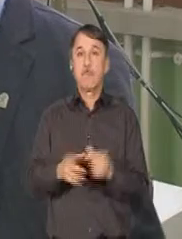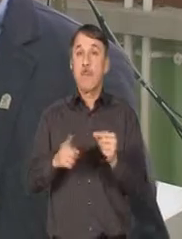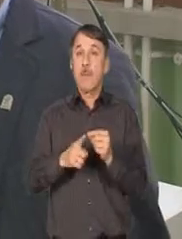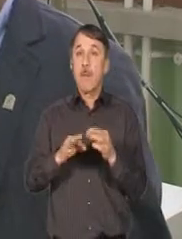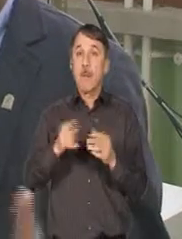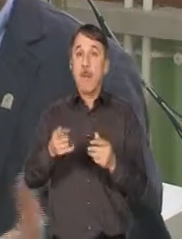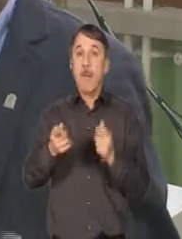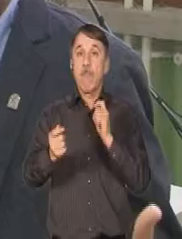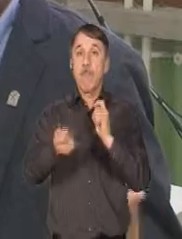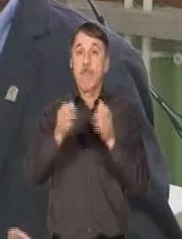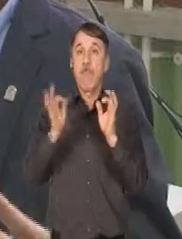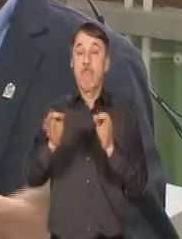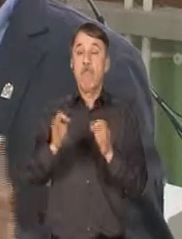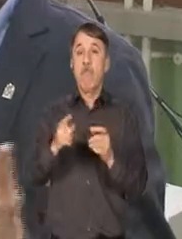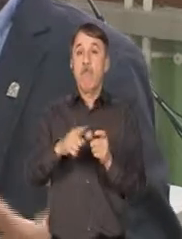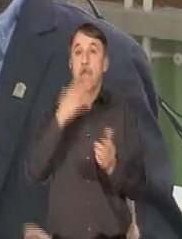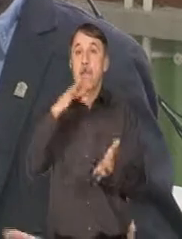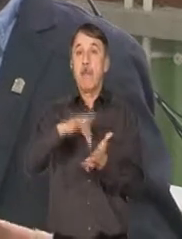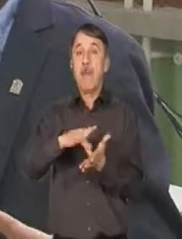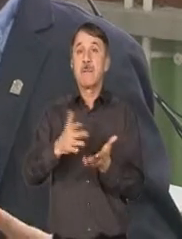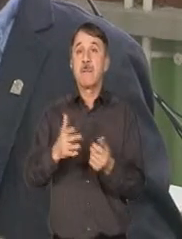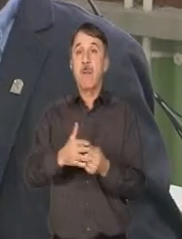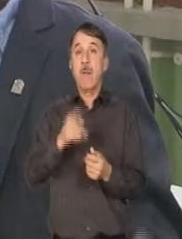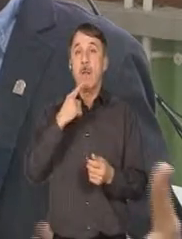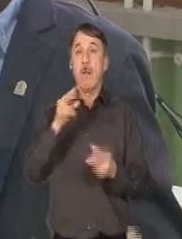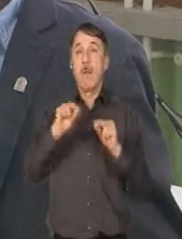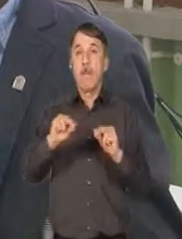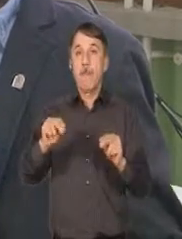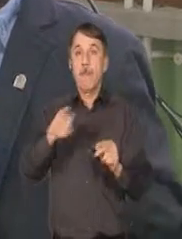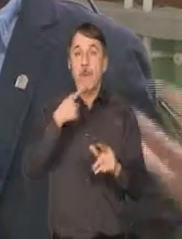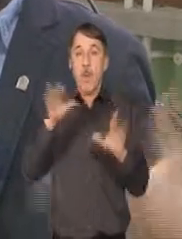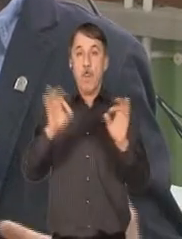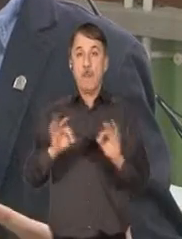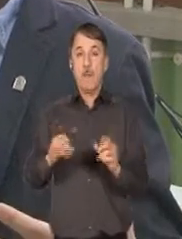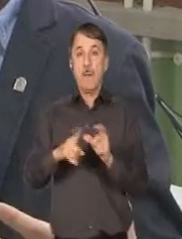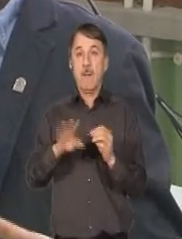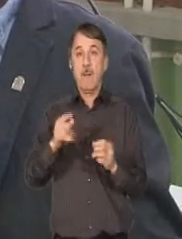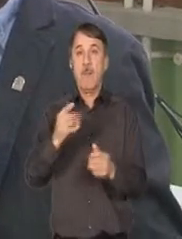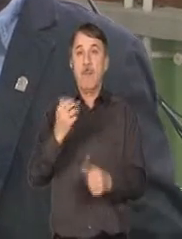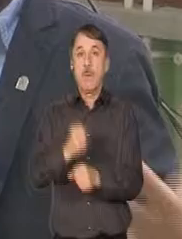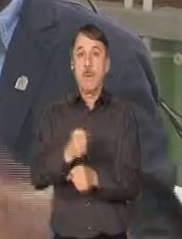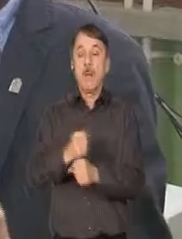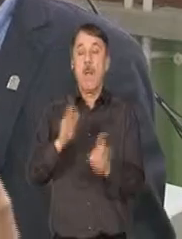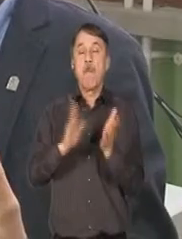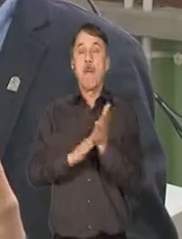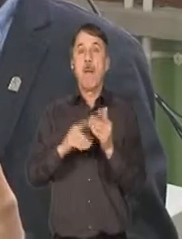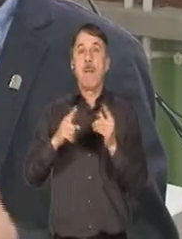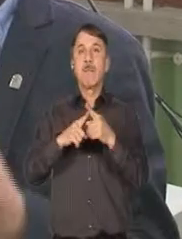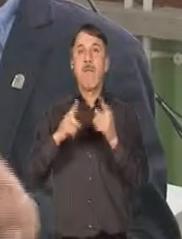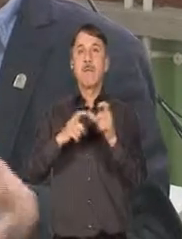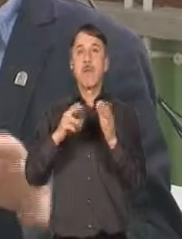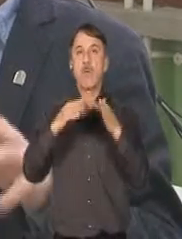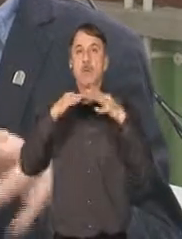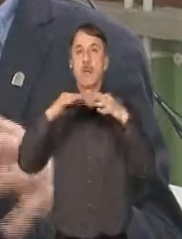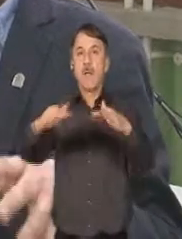Taj efekat zagrijavanja neke hrane je baziran na tome da imamo interakciju mikrotalasnog zračenja